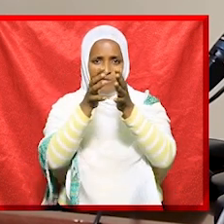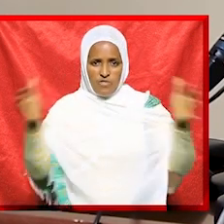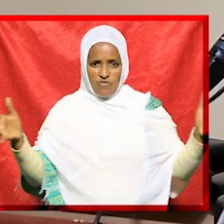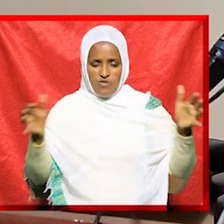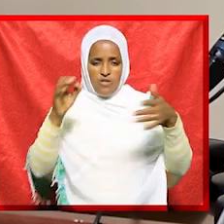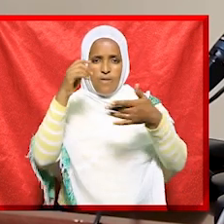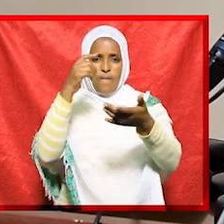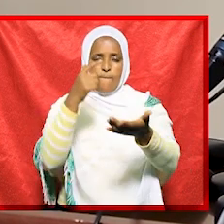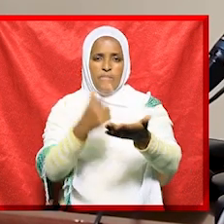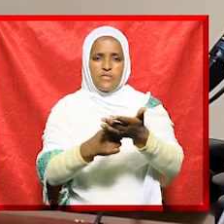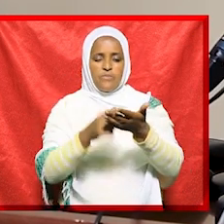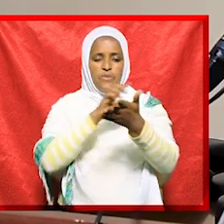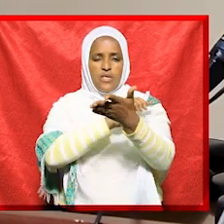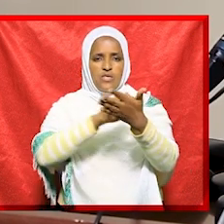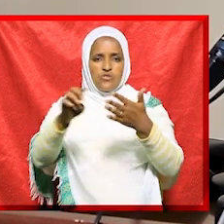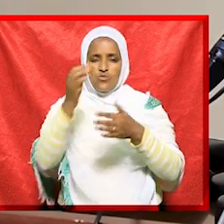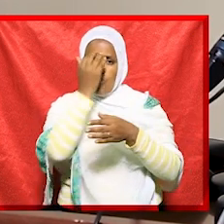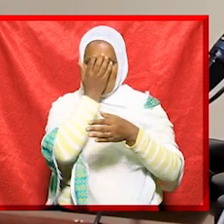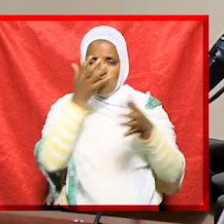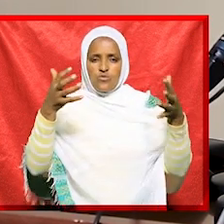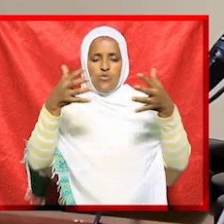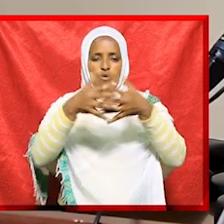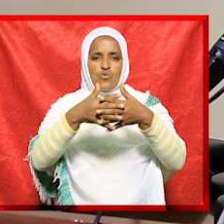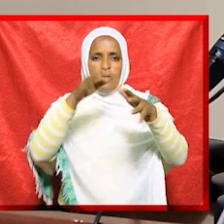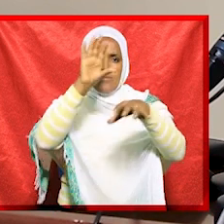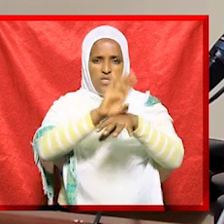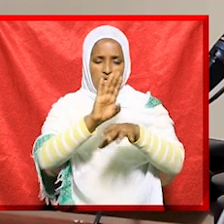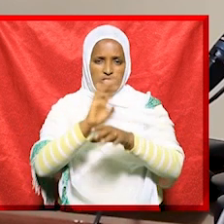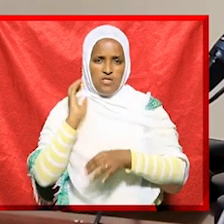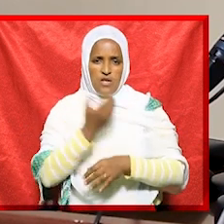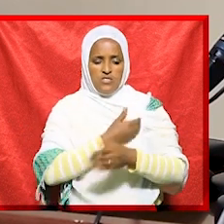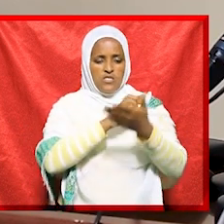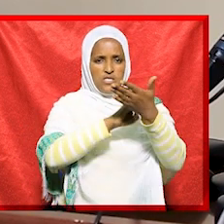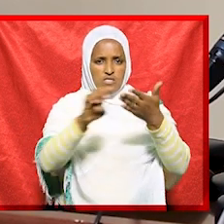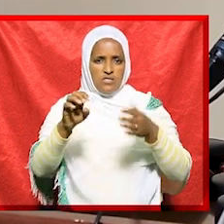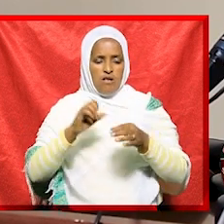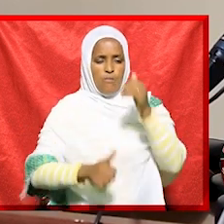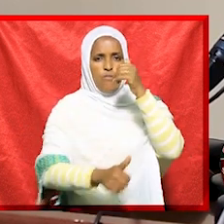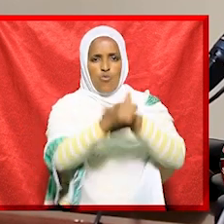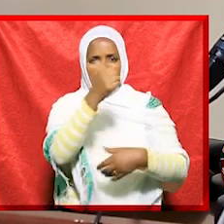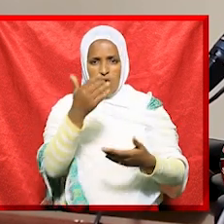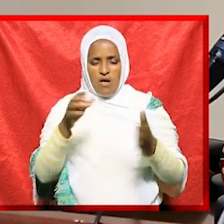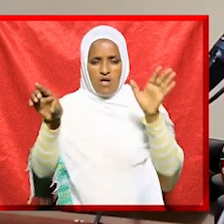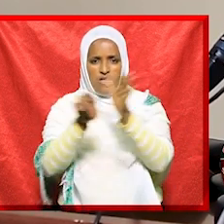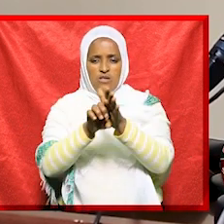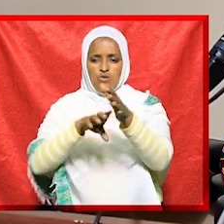ለማስፋፋት በዚህም የቅድስት ኦርቶዶክሳዊ ተዋህዶ ቤተክርስቲያናችንን ቅድስና